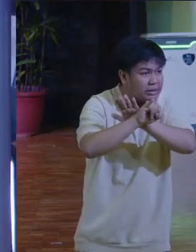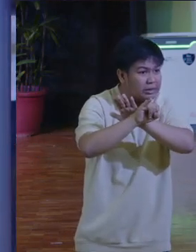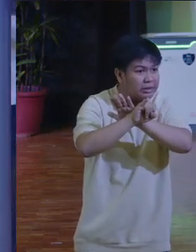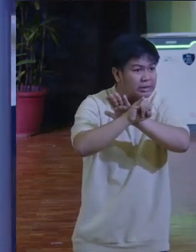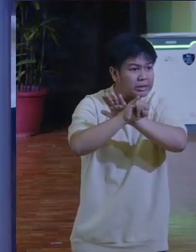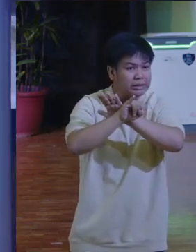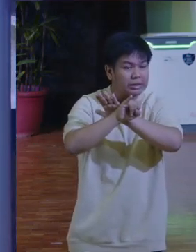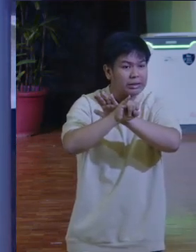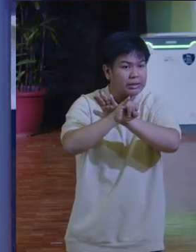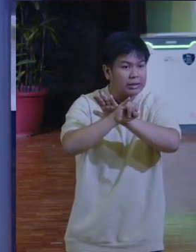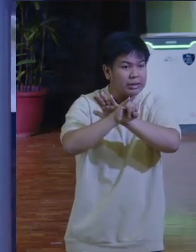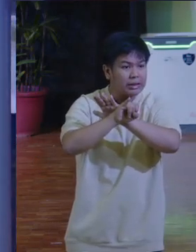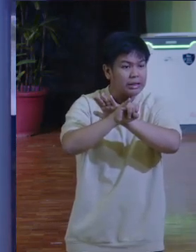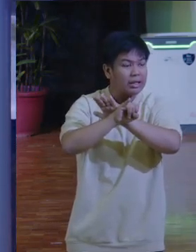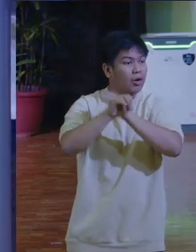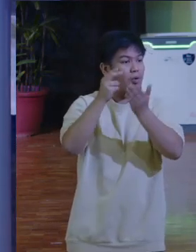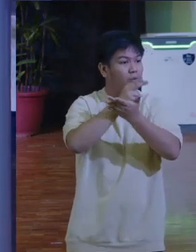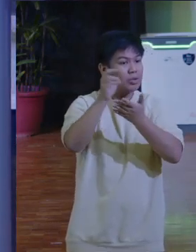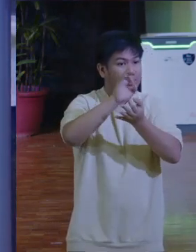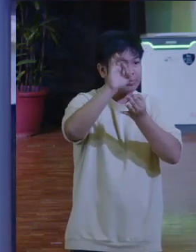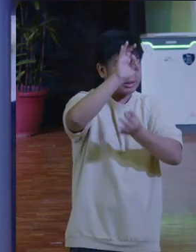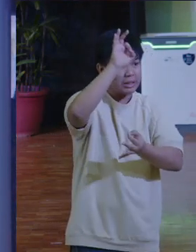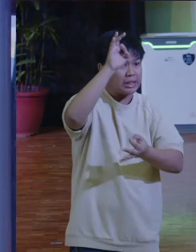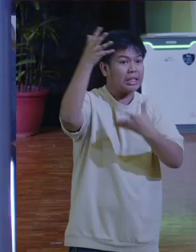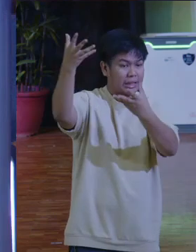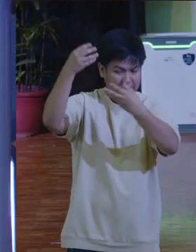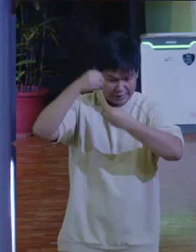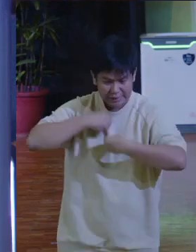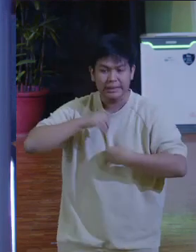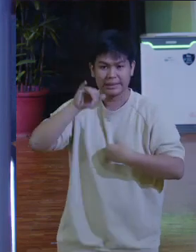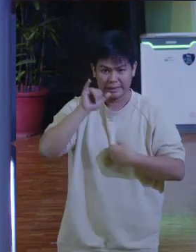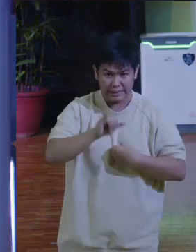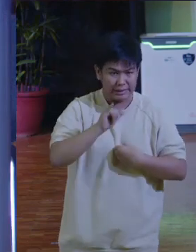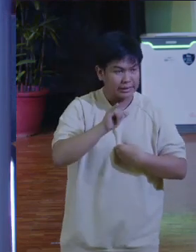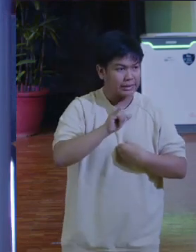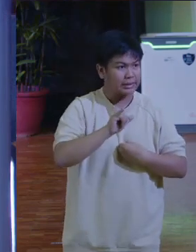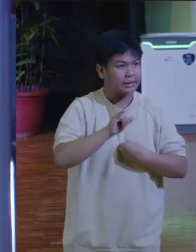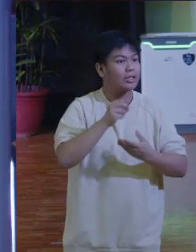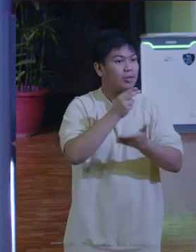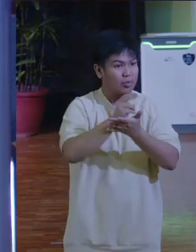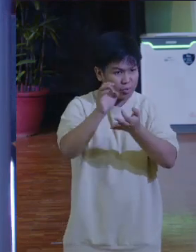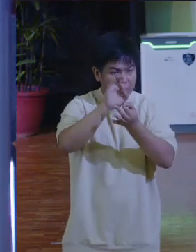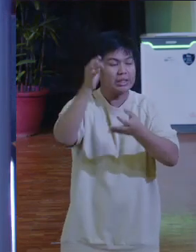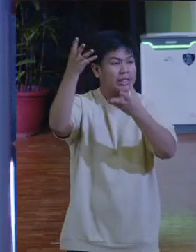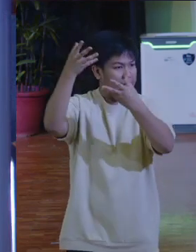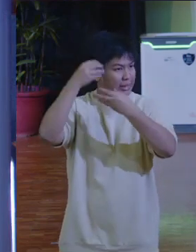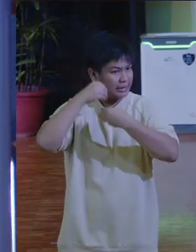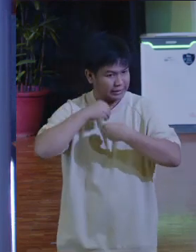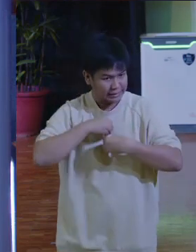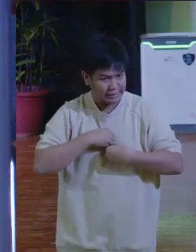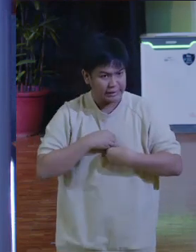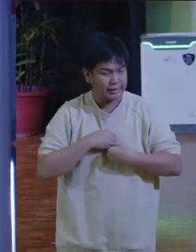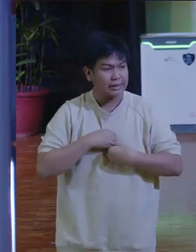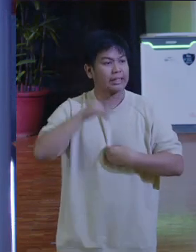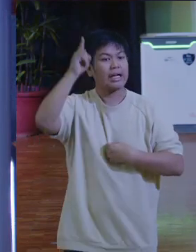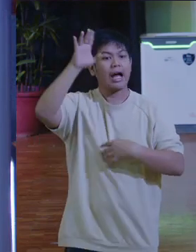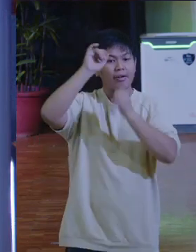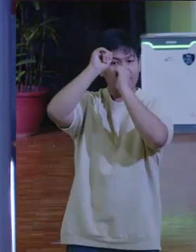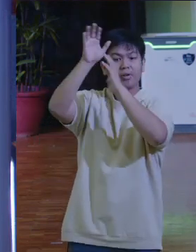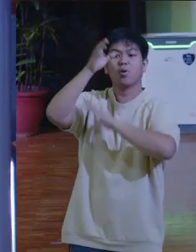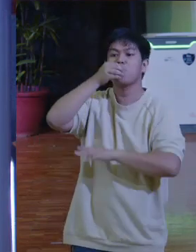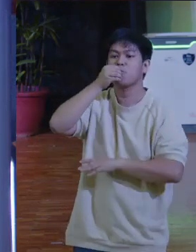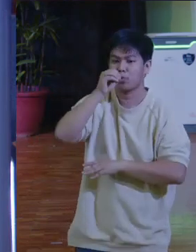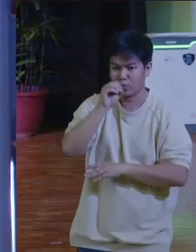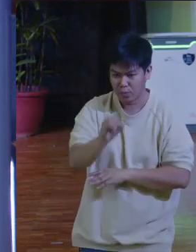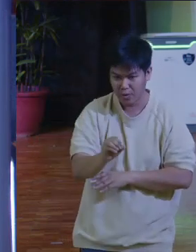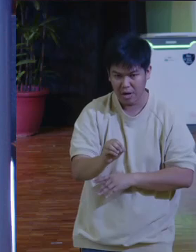hinalihan ng Espiritu Santo at binigyang kapangyarihan ng Espiritu Santo ng Diyos sa pag-uutos ng Ama.